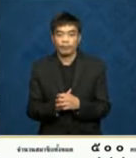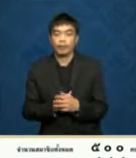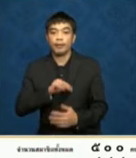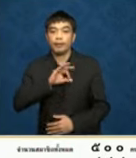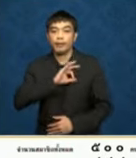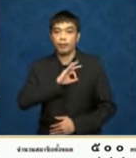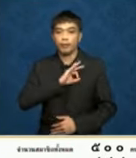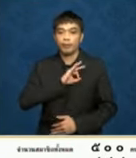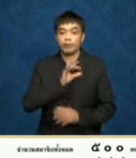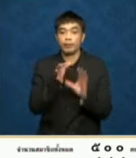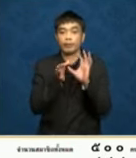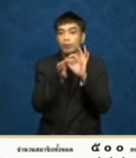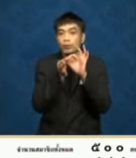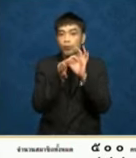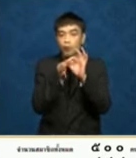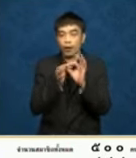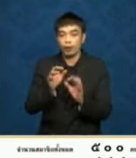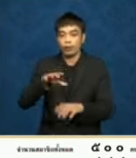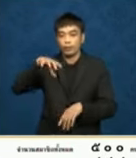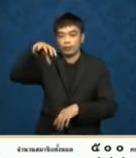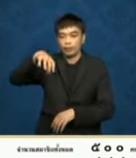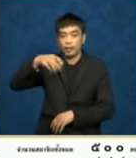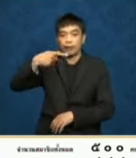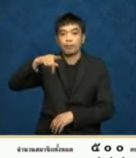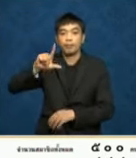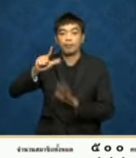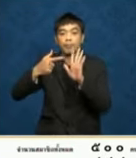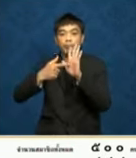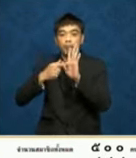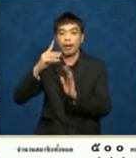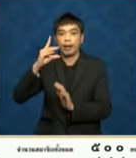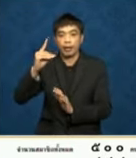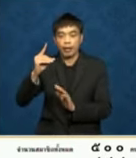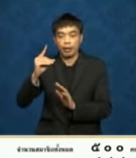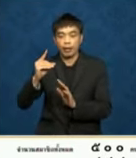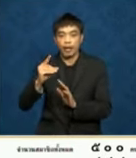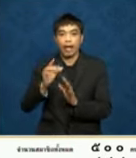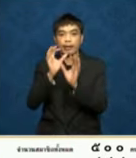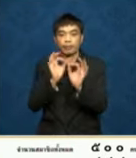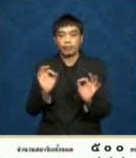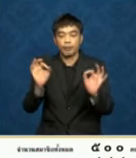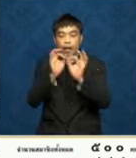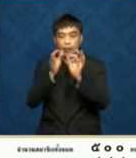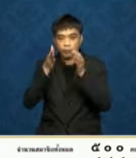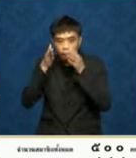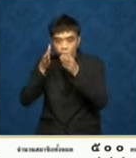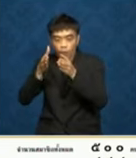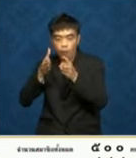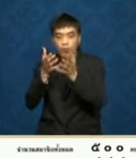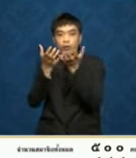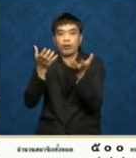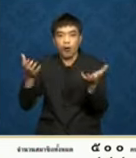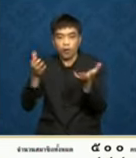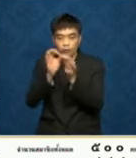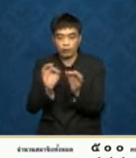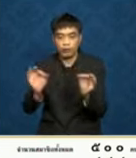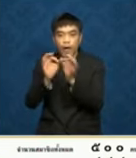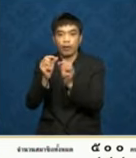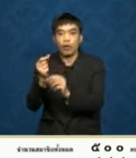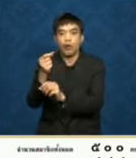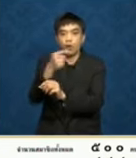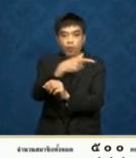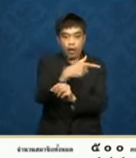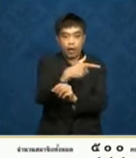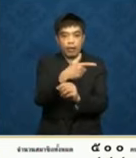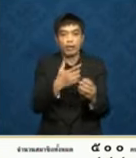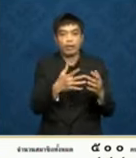i have combined with compassion forหาร์แร์ มากกาซอ์แร ต้องเรียนว่าในไรลเอีดจ ๆ แล้วหาร์ดแว์ท